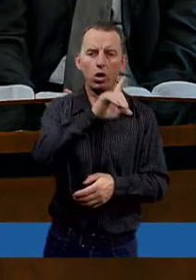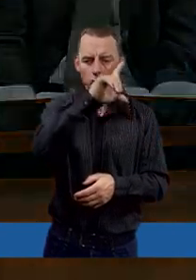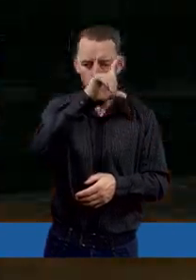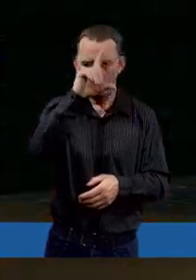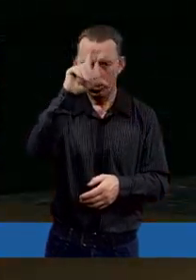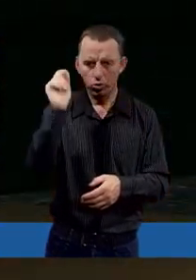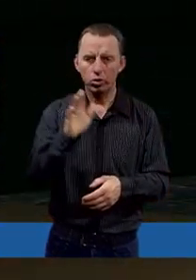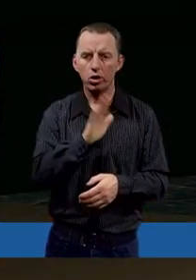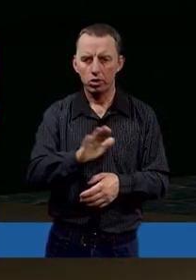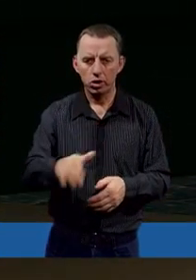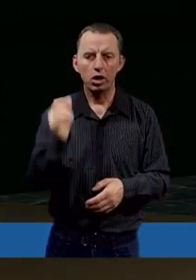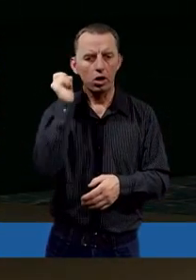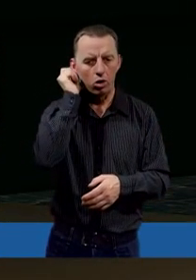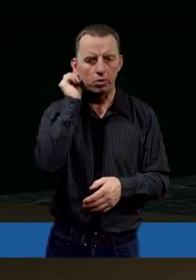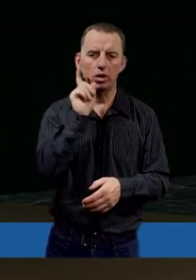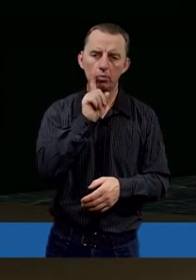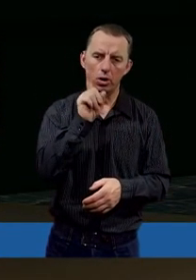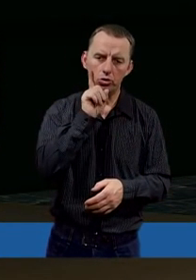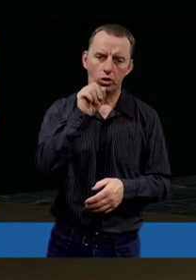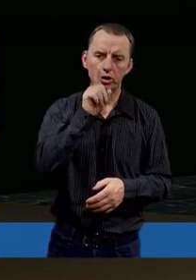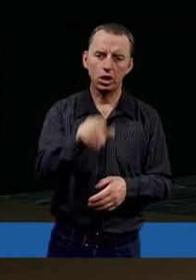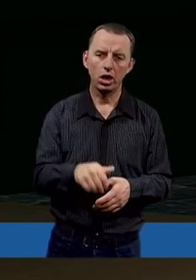ludzi, dzieci, kobiety, mężczyźni.